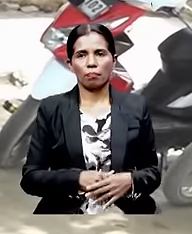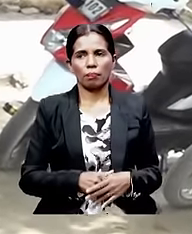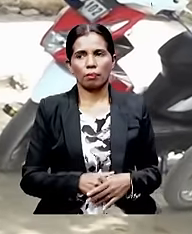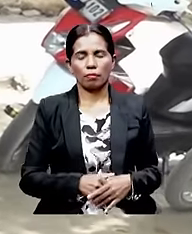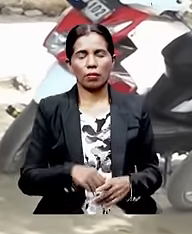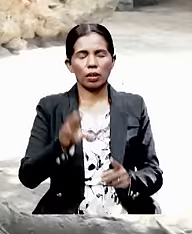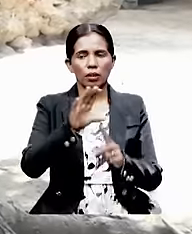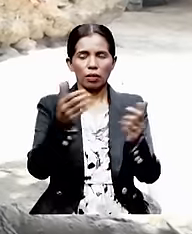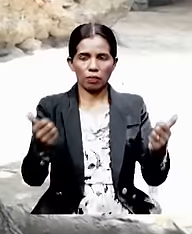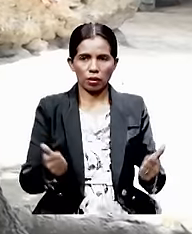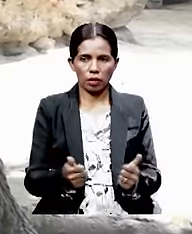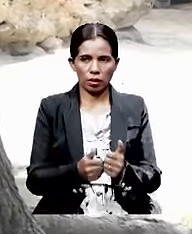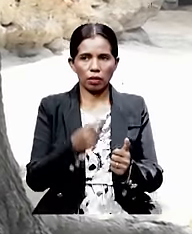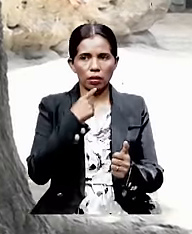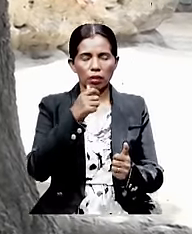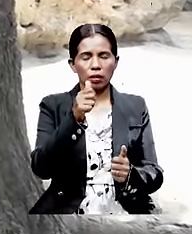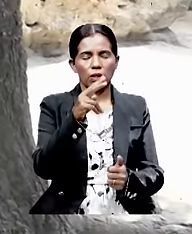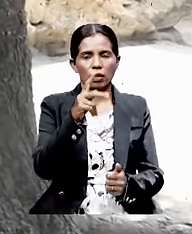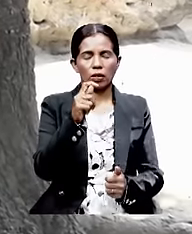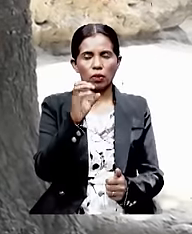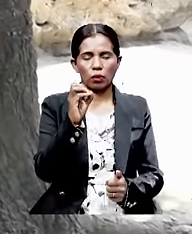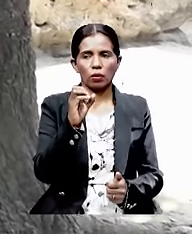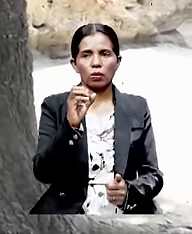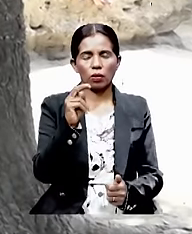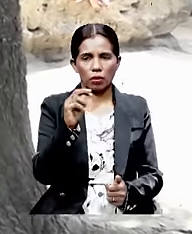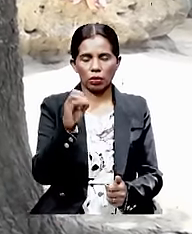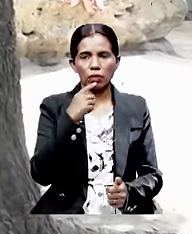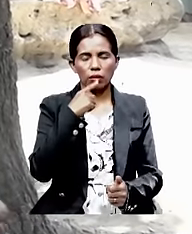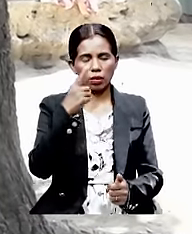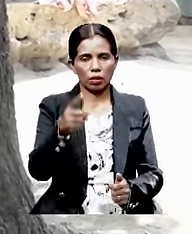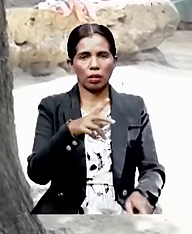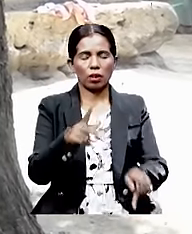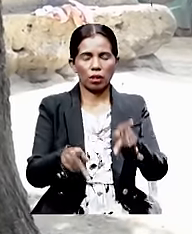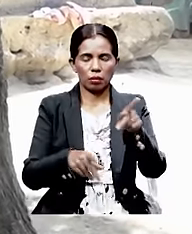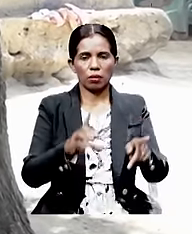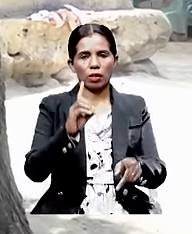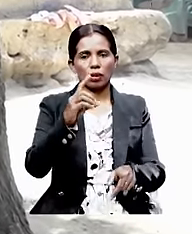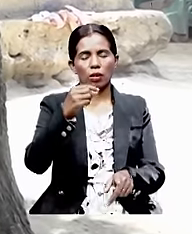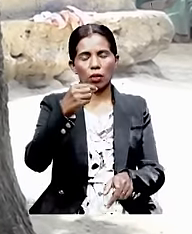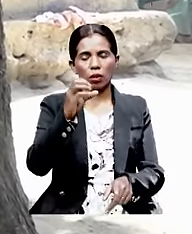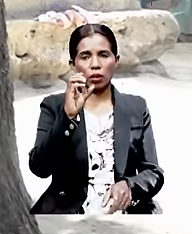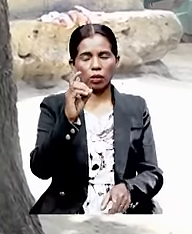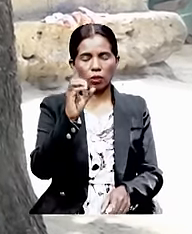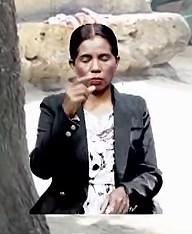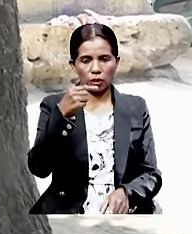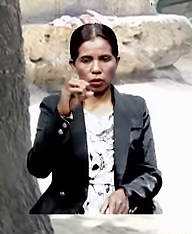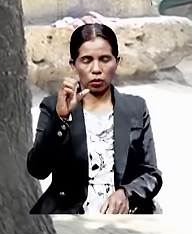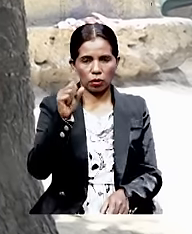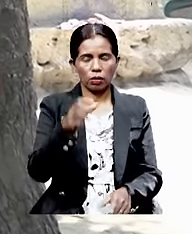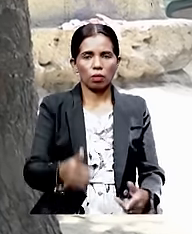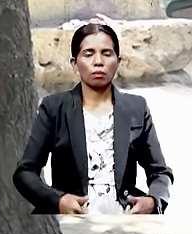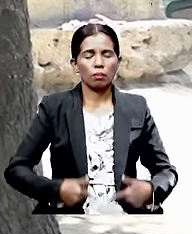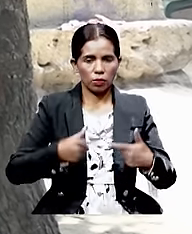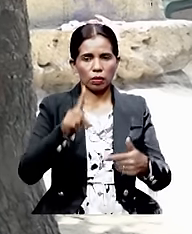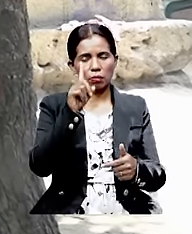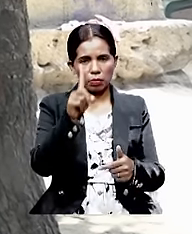Sefi Aldeia Motakik Antonio Amaral Mos reconhece na comunidade Domingos de Jesus durante ne Moris Mesak